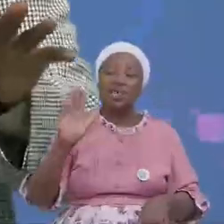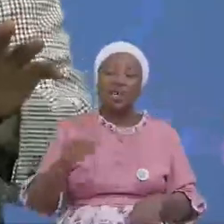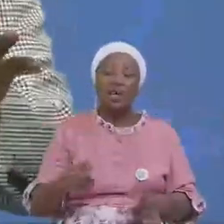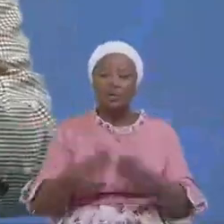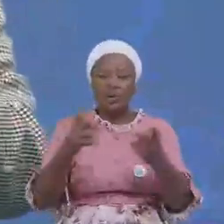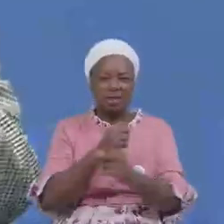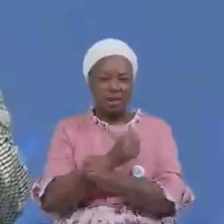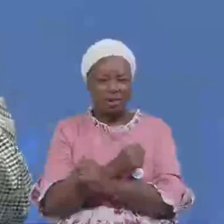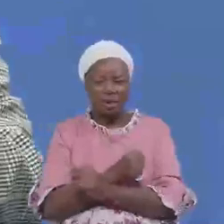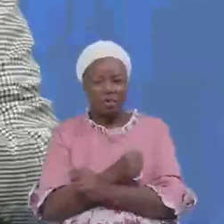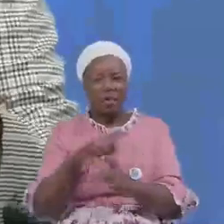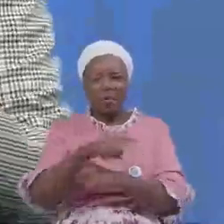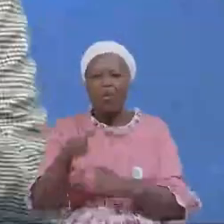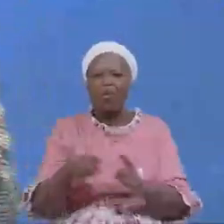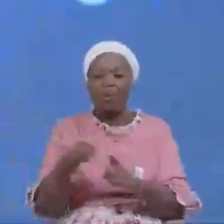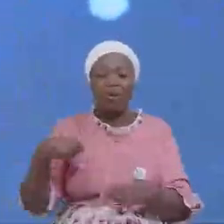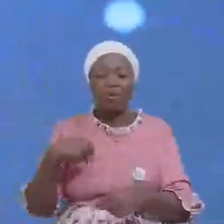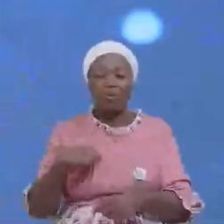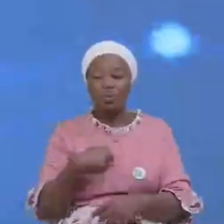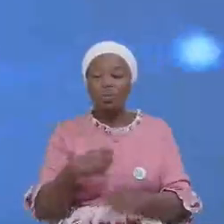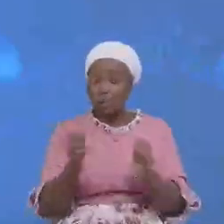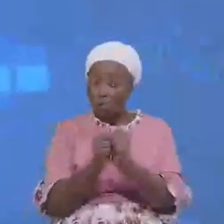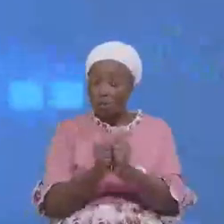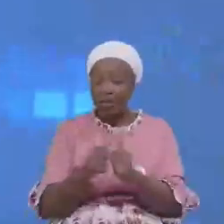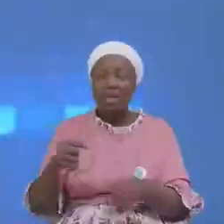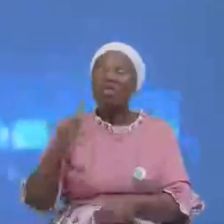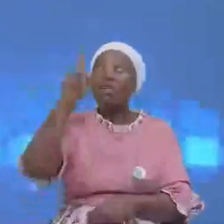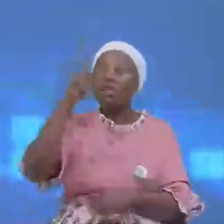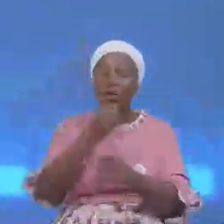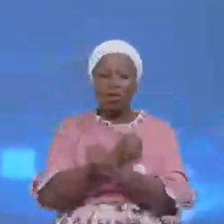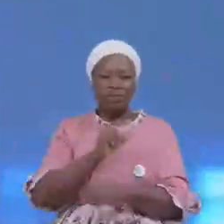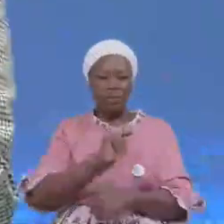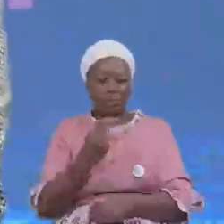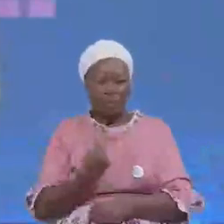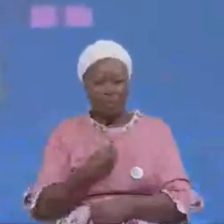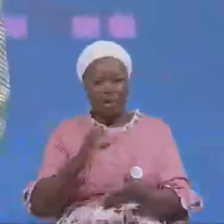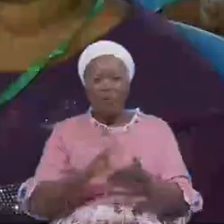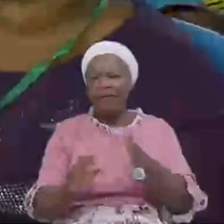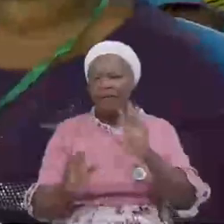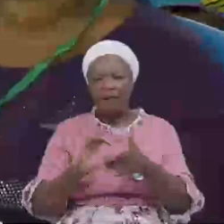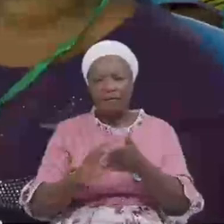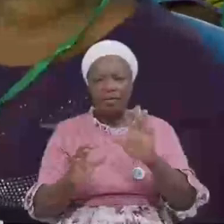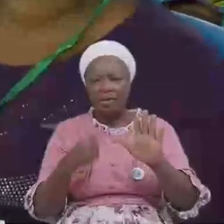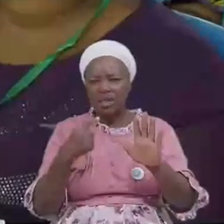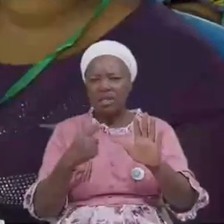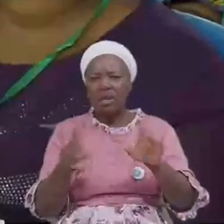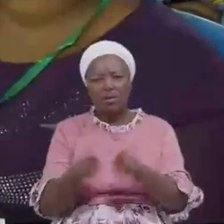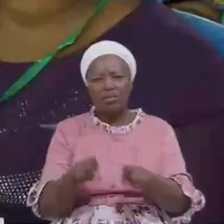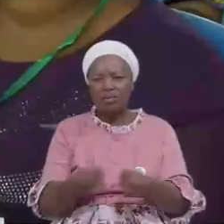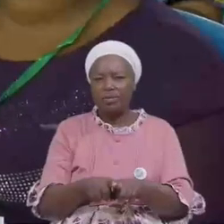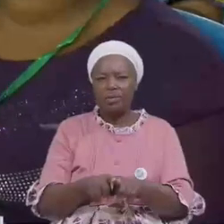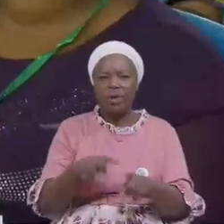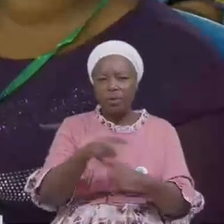À cause du grand amour dont il nous a aimés. Voyez le verset 5. Verset 5. Nous